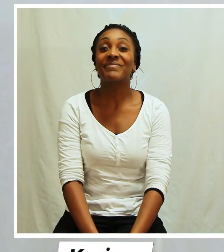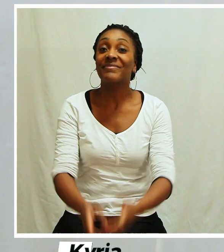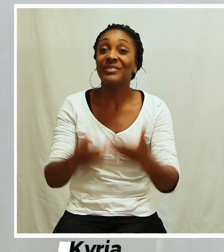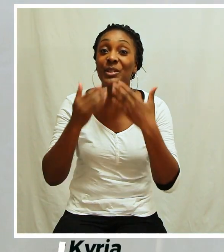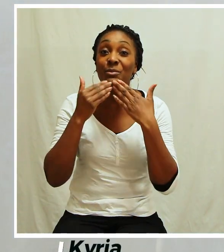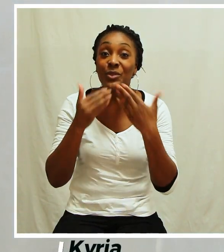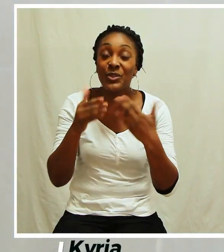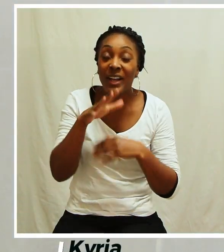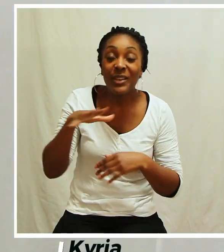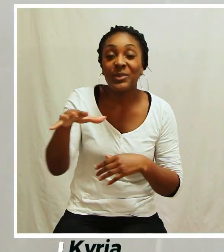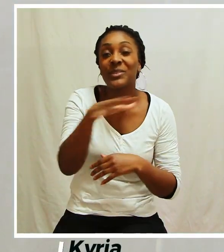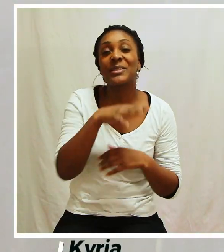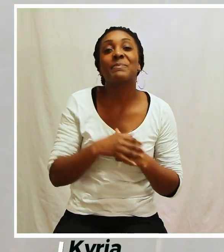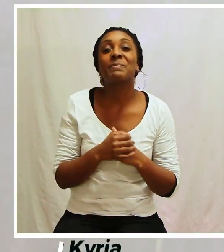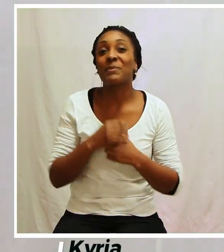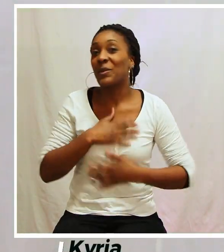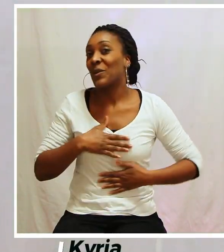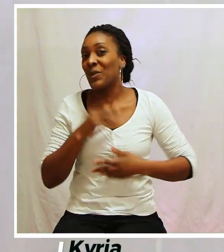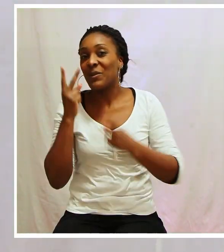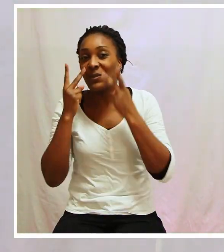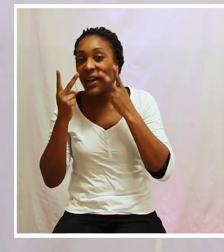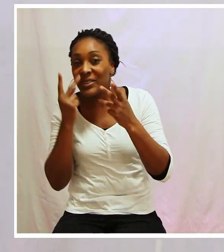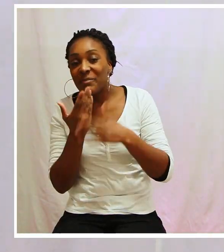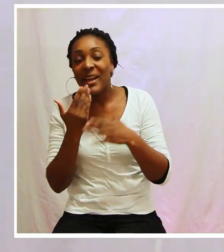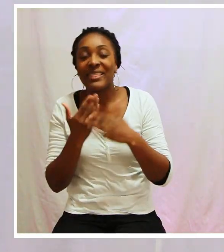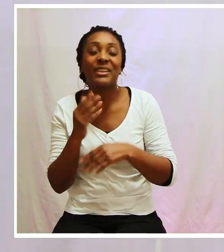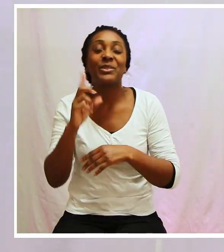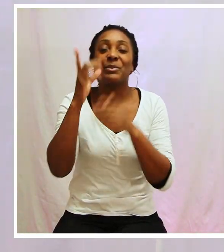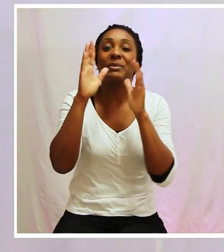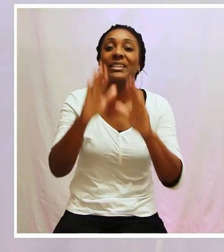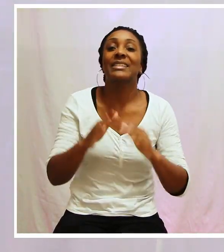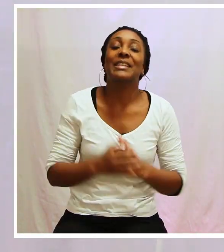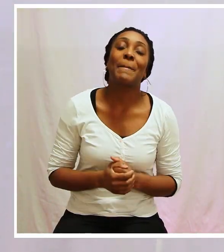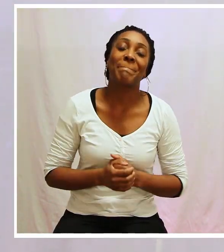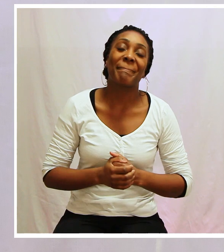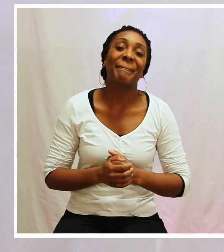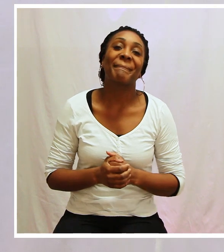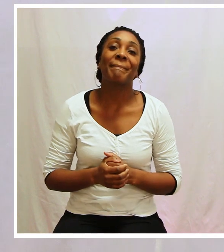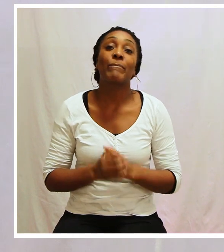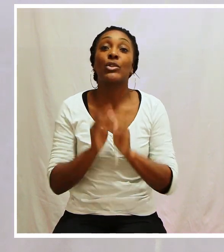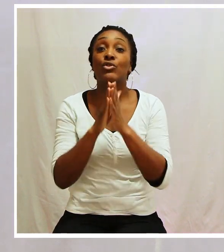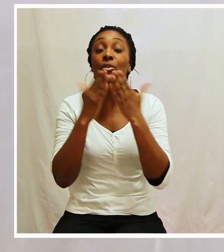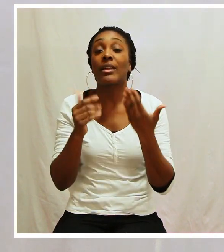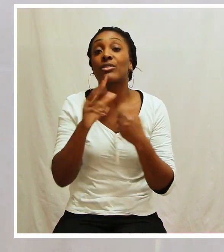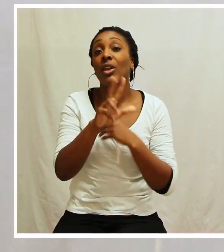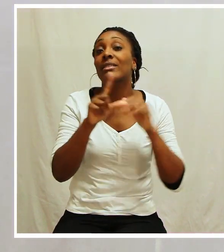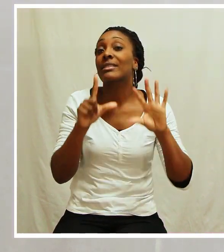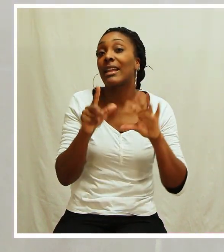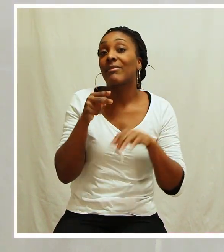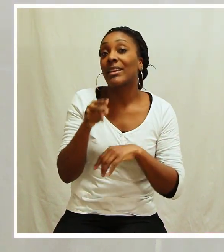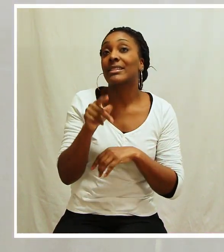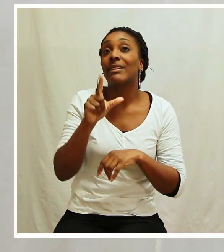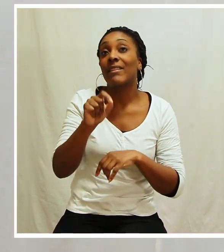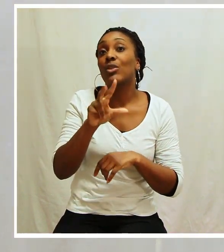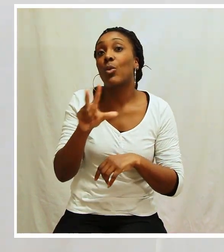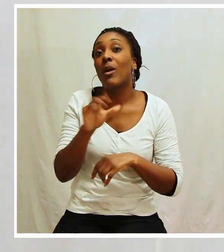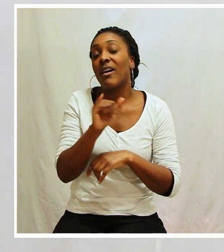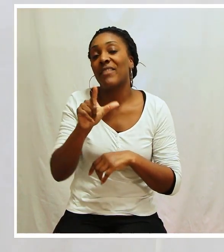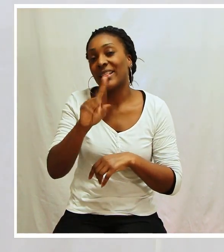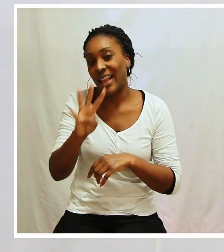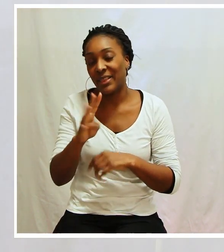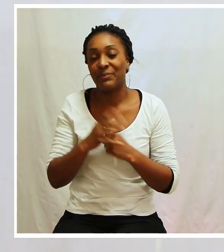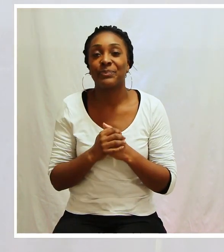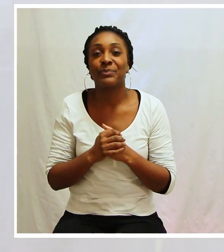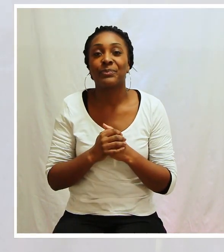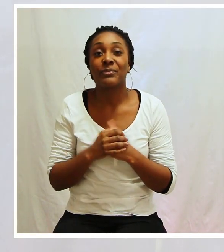Eh bien, bonjour à tous et à toutes. Content de vous retrouver ce matin. Que Dieu vous bénisse. Genèse 37, versets 23-24.